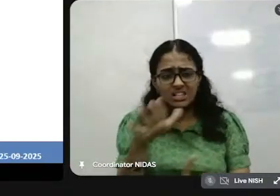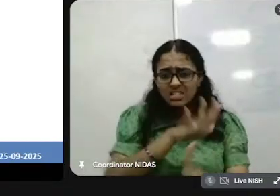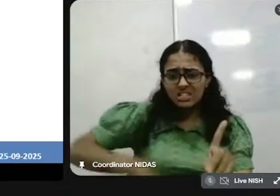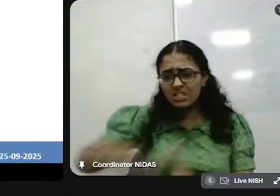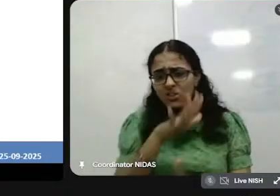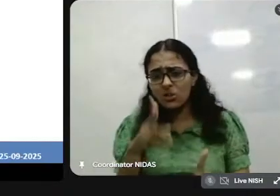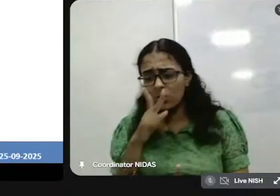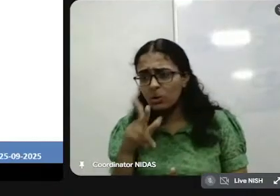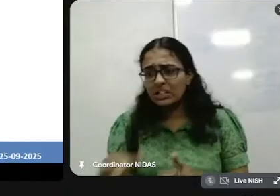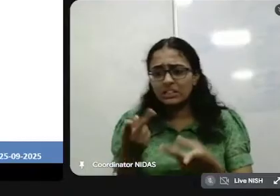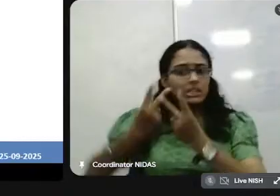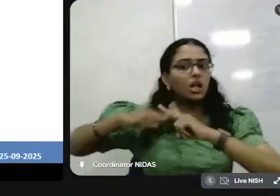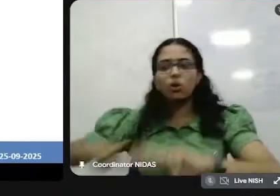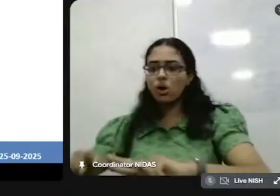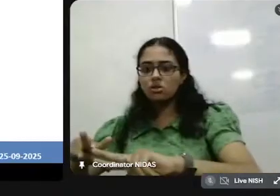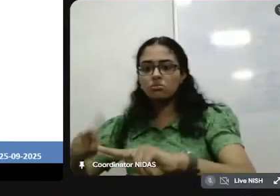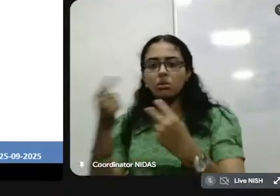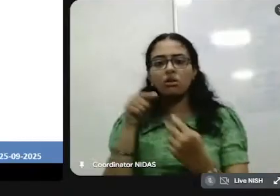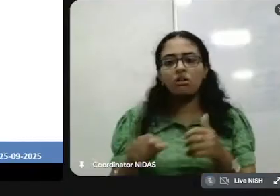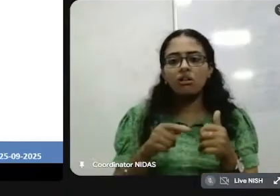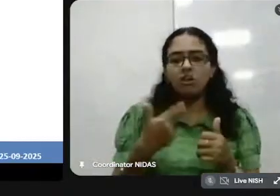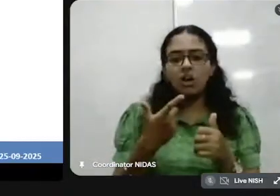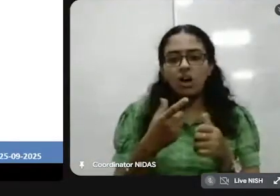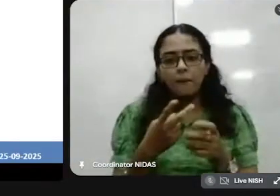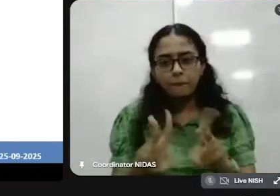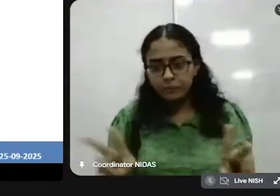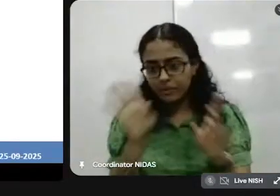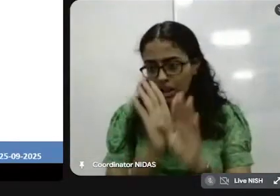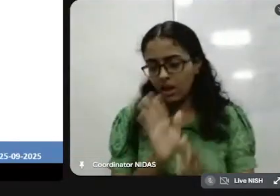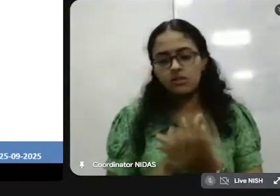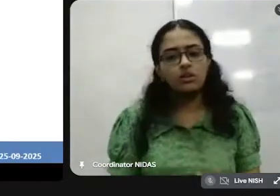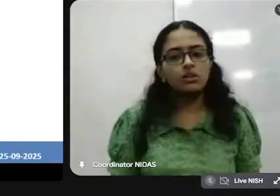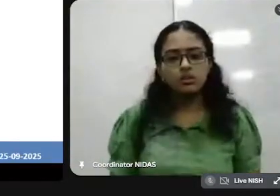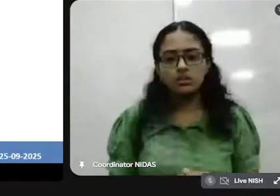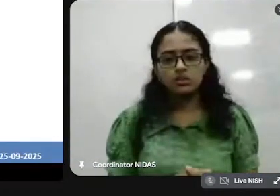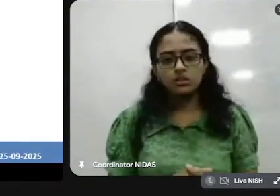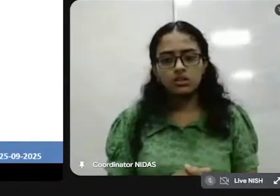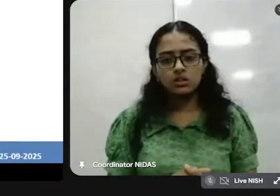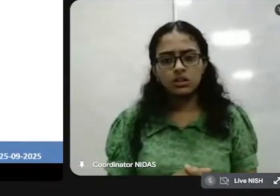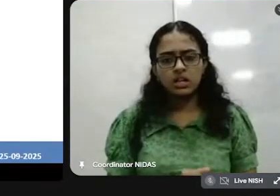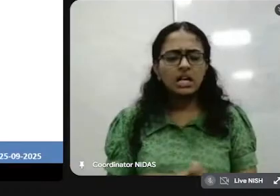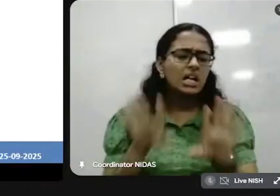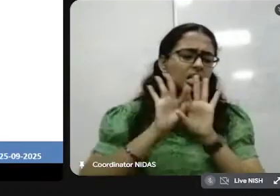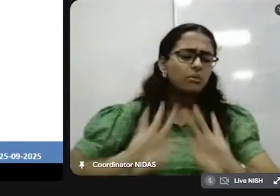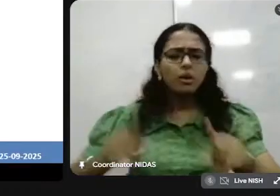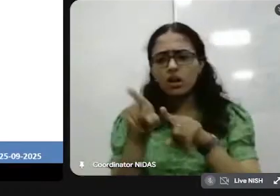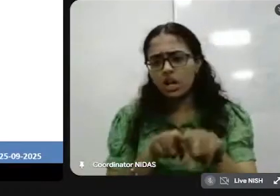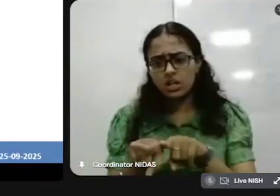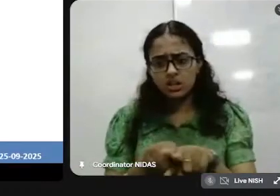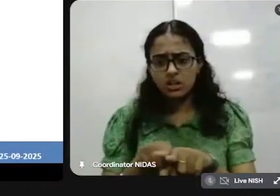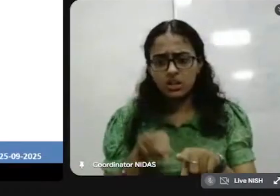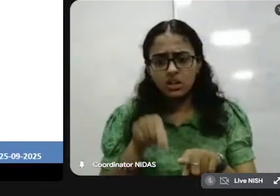എല്ലാത്തിനും പ്രതികരിക്കുക, അങ്ങനത്തെ കഴിവുകൾ ഒരുപാടുണ്ടാവാം. പിന്നെ ഇപ്പൊ ഏറ്റവും സിമ്പിൾ ആയിട്ടുള്ള ഉദാഹരണം പറയാണ്, വീടൊക്കെ